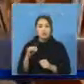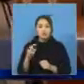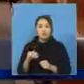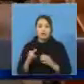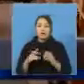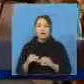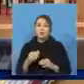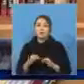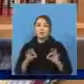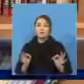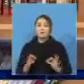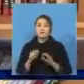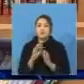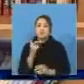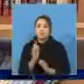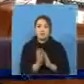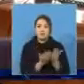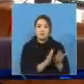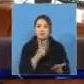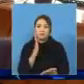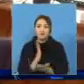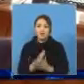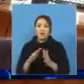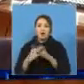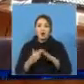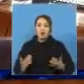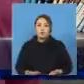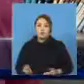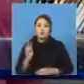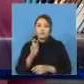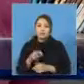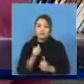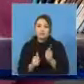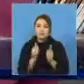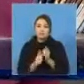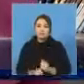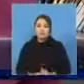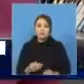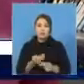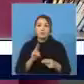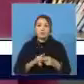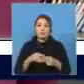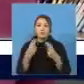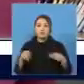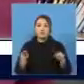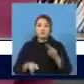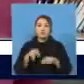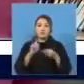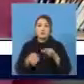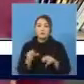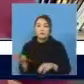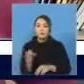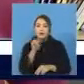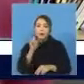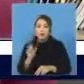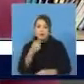әуесқой өнерпаз бар. Мұнда кітапхана да орналасқан, ауыл тұрғындары жиі келеді. Біз осы клубты салып берген азаматтардың